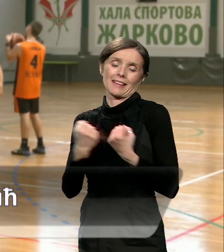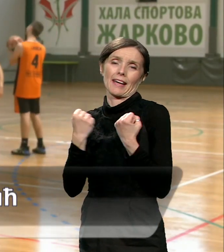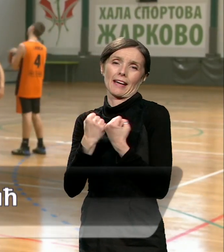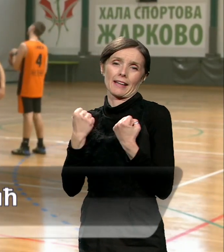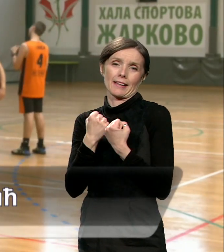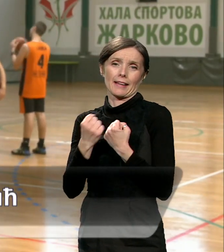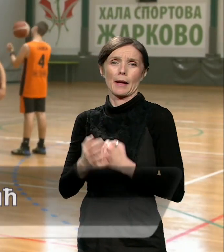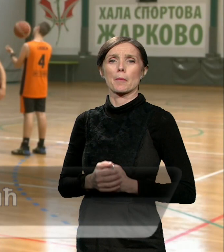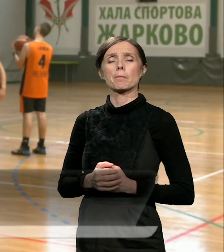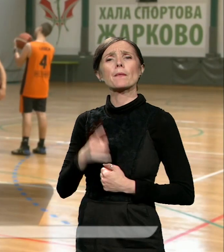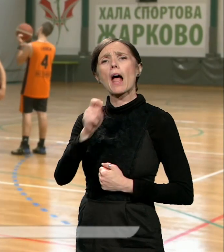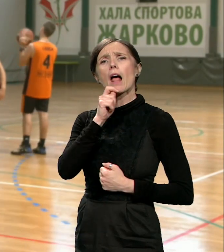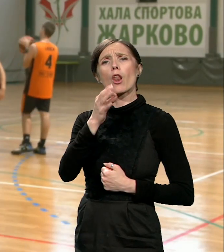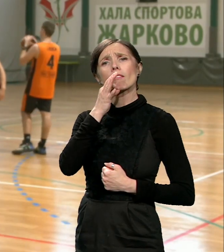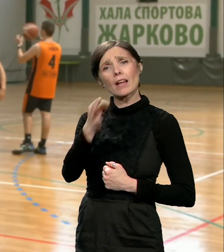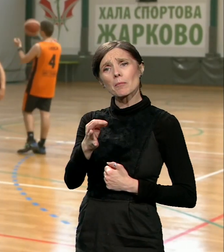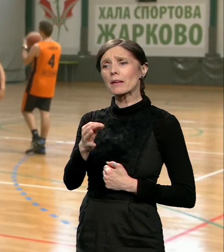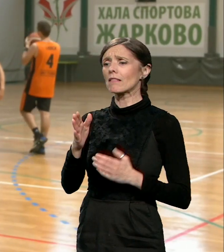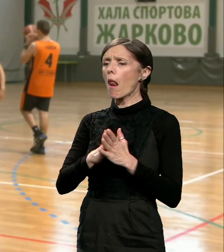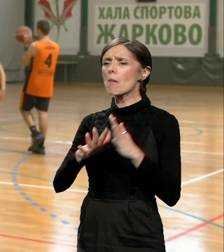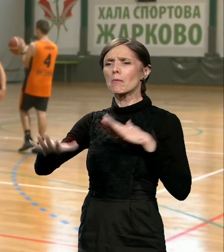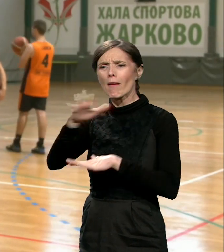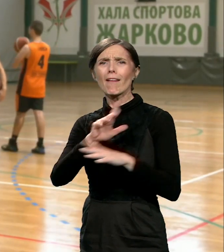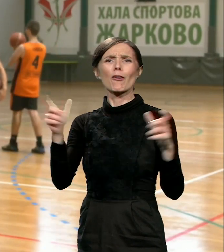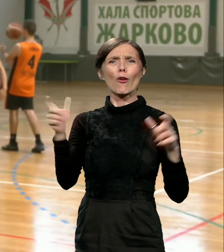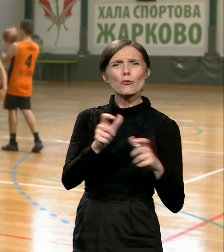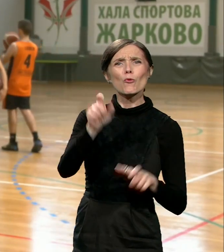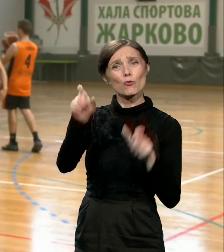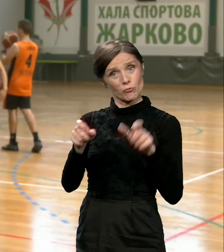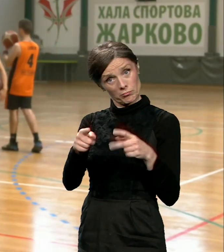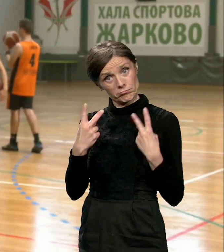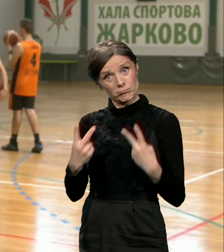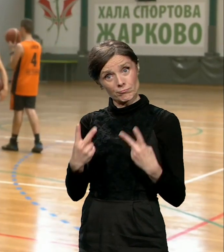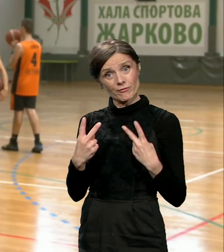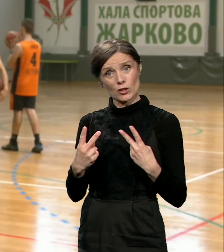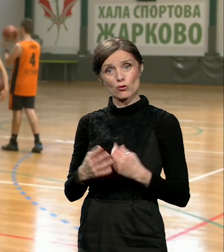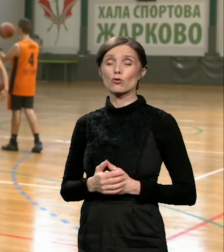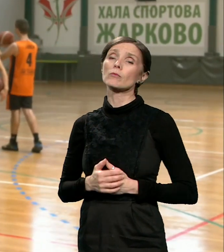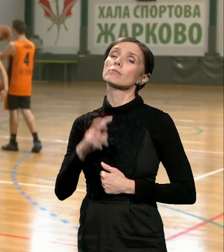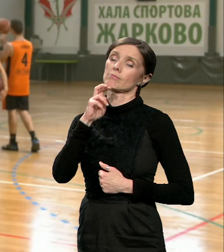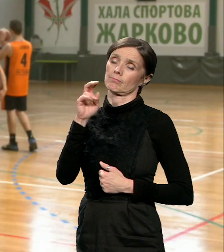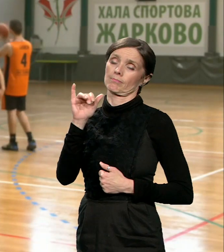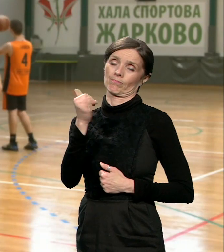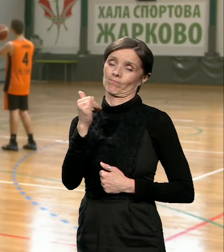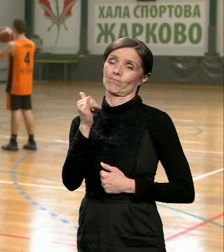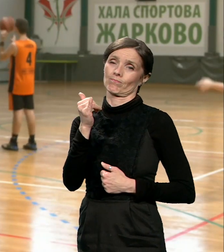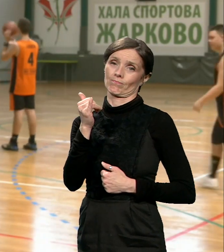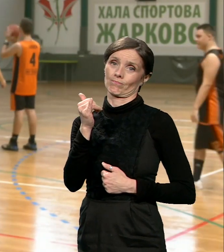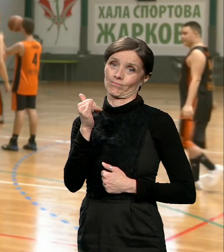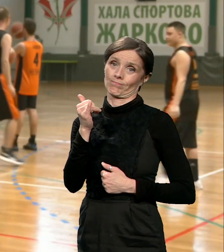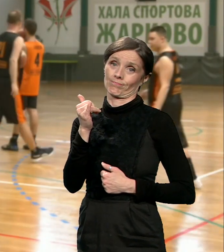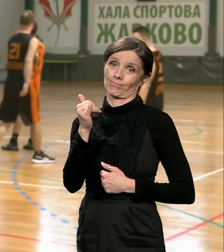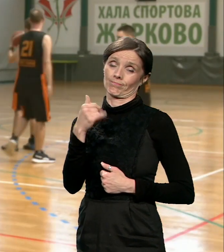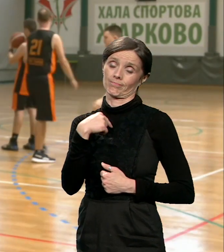je. A da li je druženje sa ovim ljudima ovde tebi od značaja? Da. Značajno